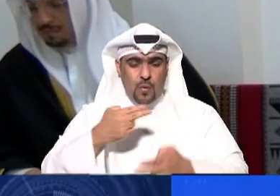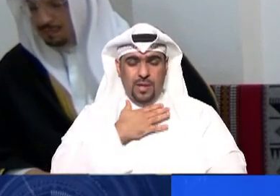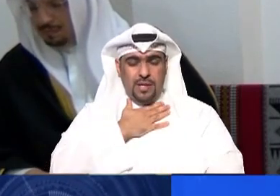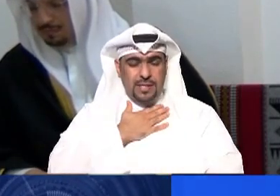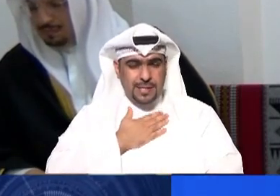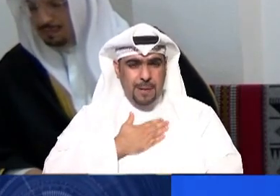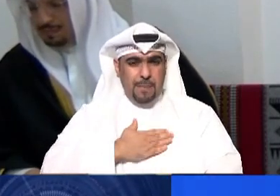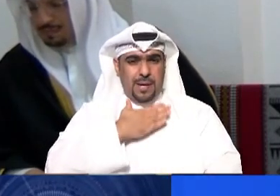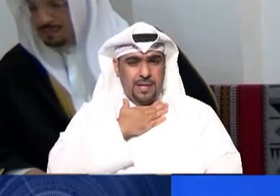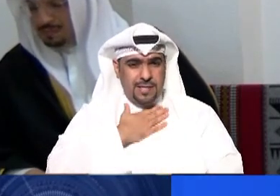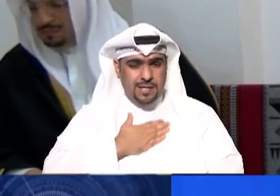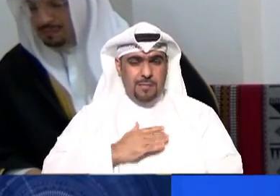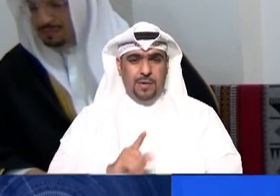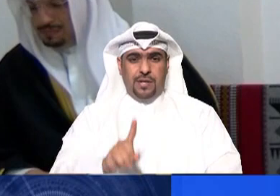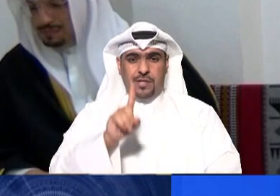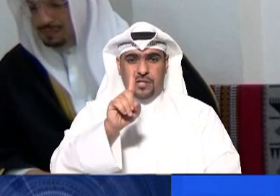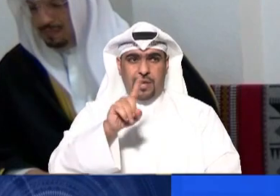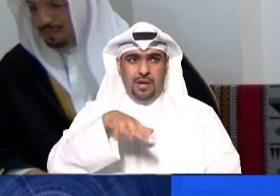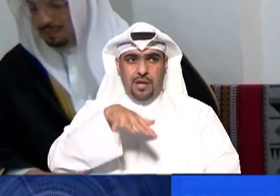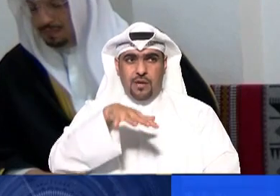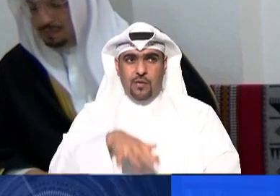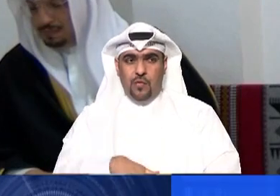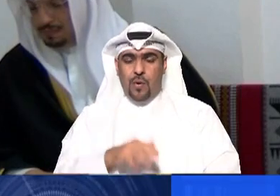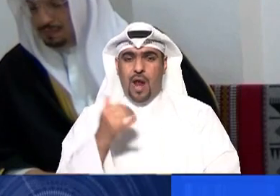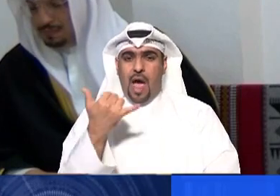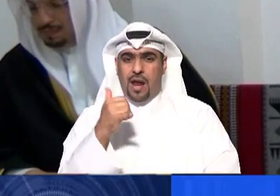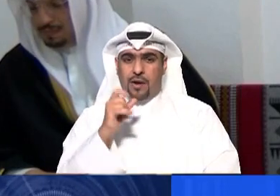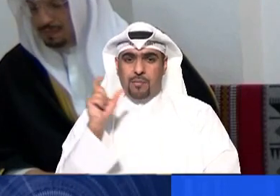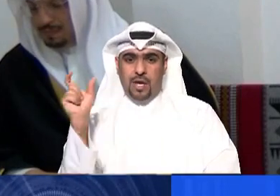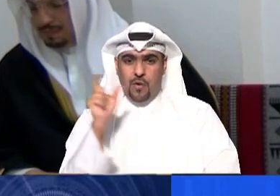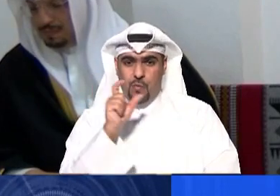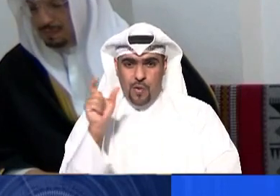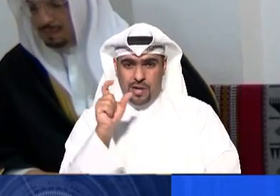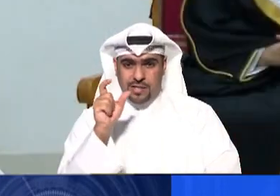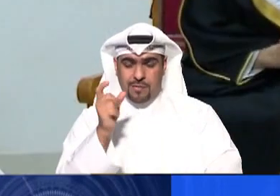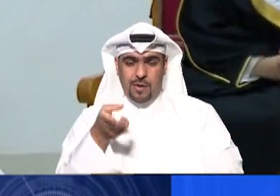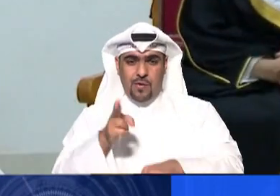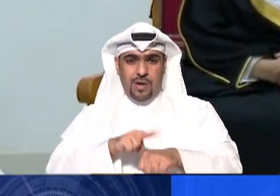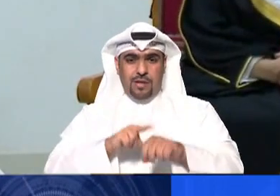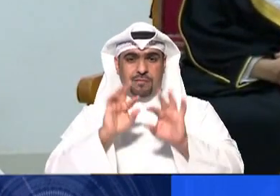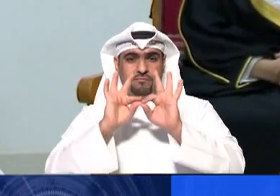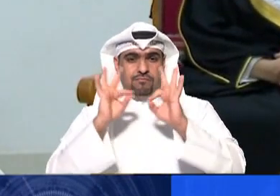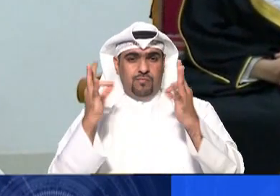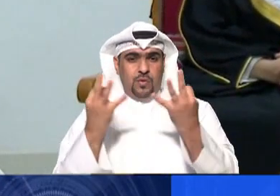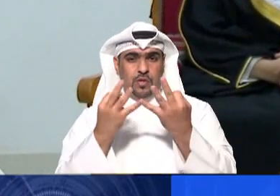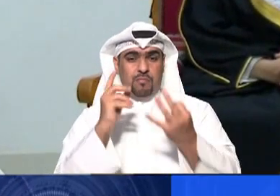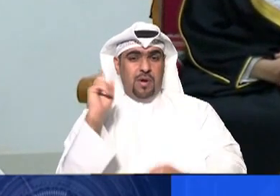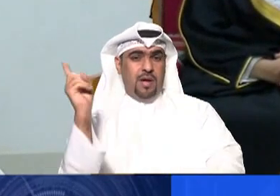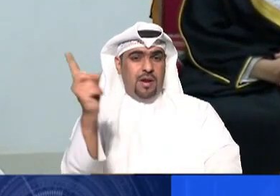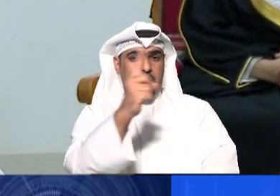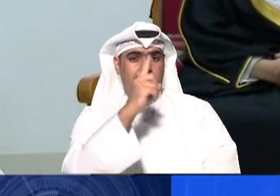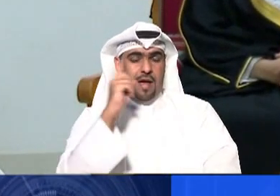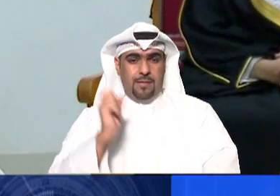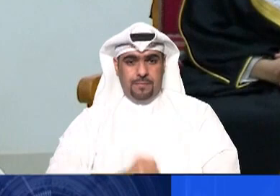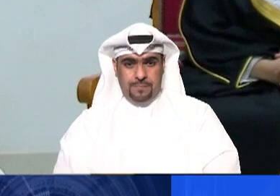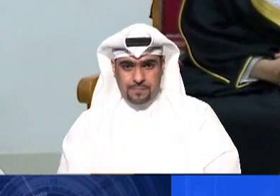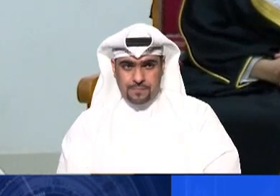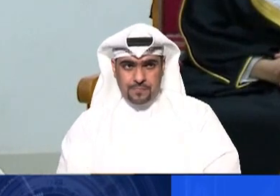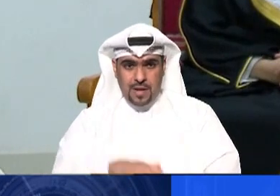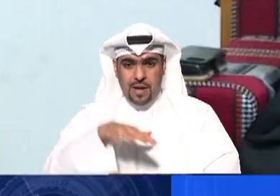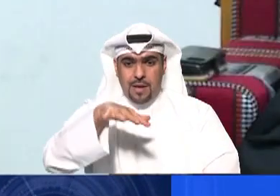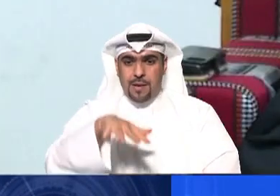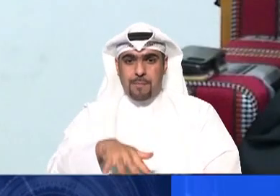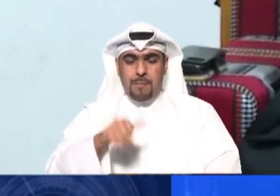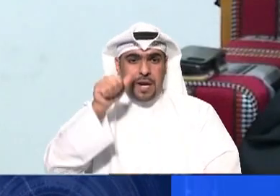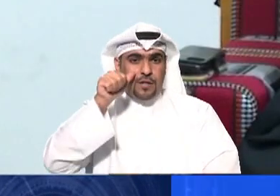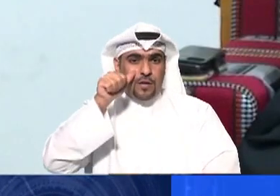يخفف عن الأمة الإسلامية جمعاء، وأن يخفف على مجتمع الإنسانية جمعاء. السودان من الدول التي وقفت دولة